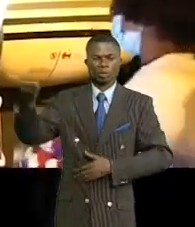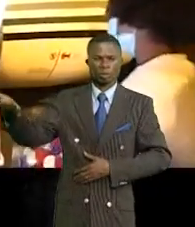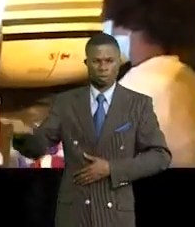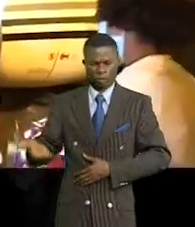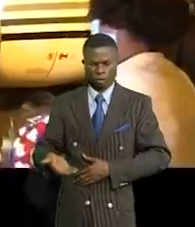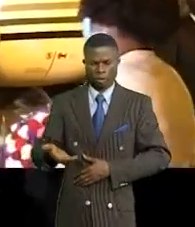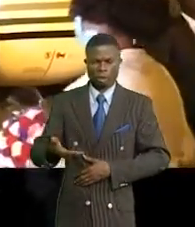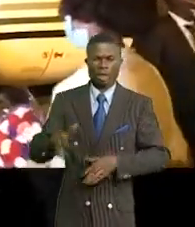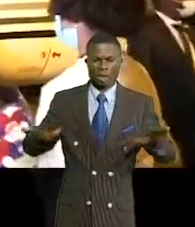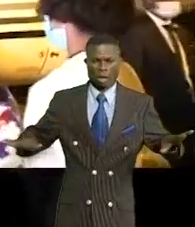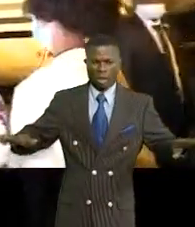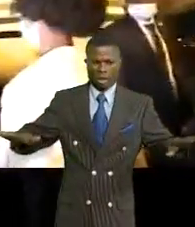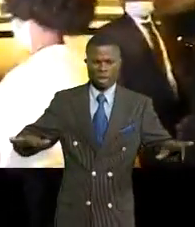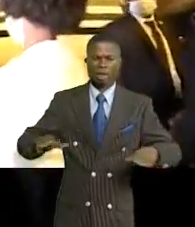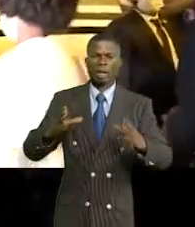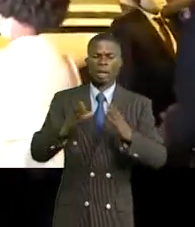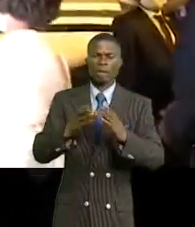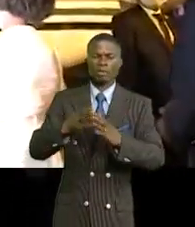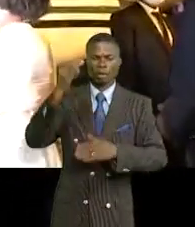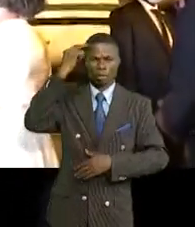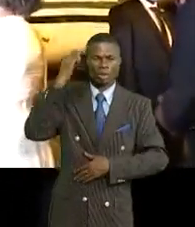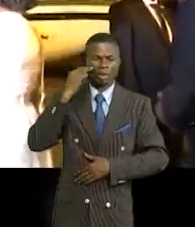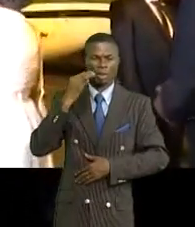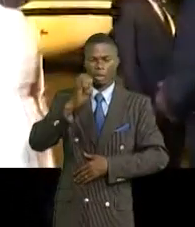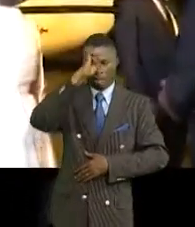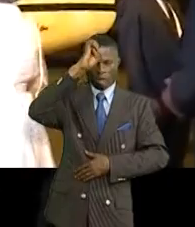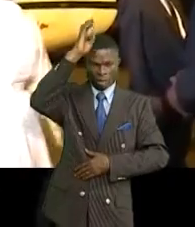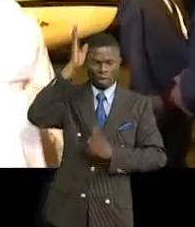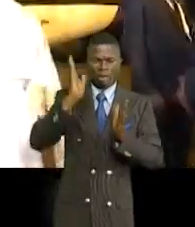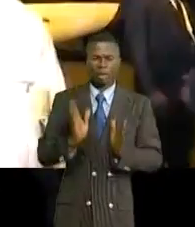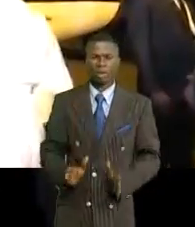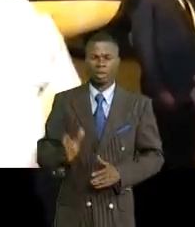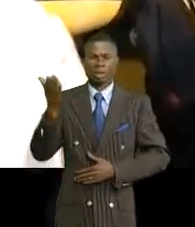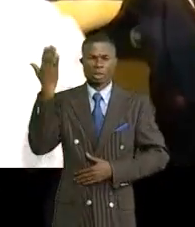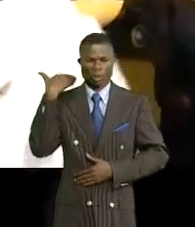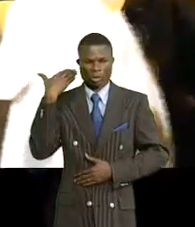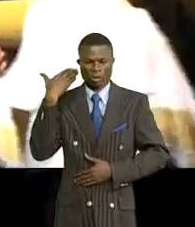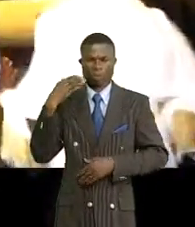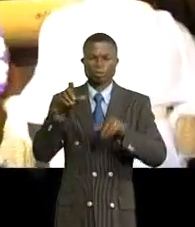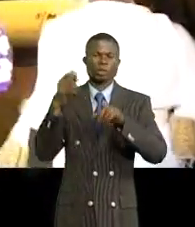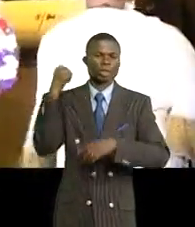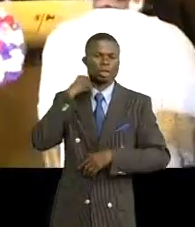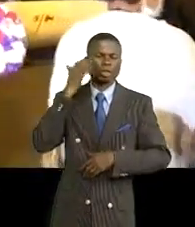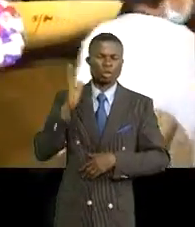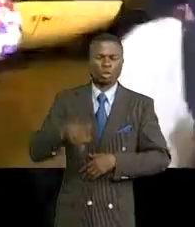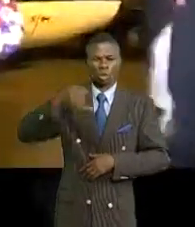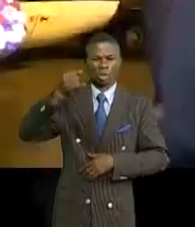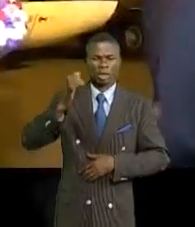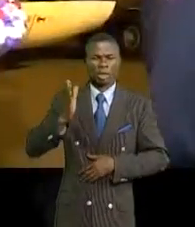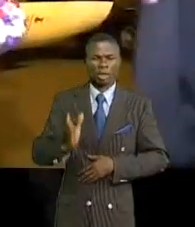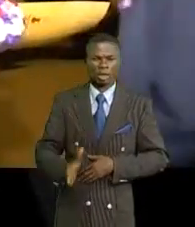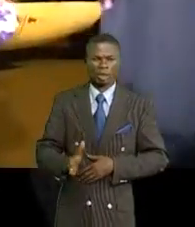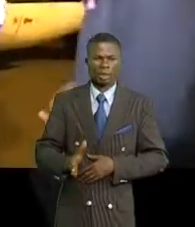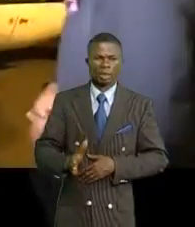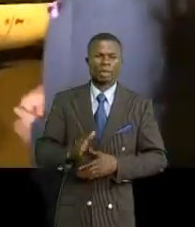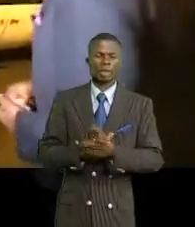pied de l'avion par le ministre éthiopien des Eaux et Irrigation, docteur ingénieur Siliti Silesh,